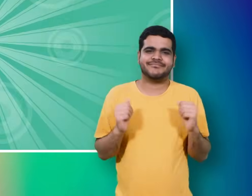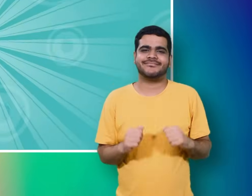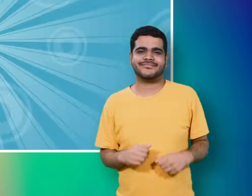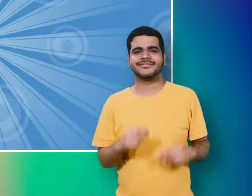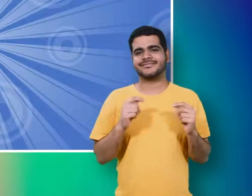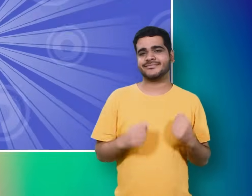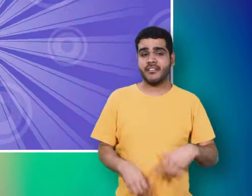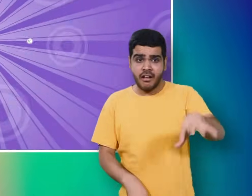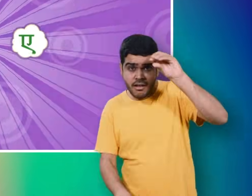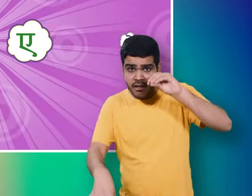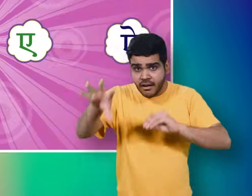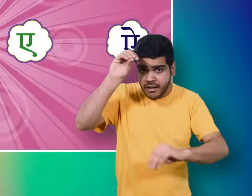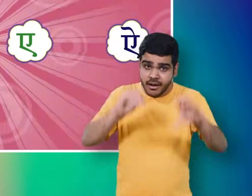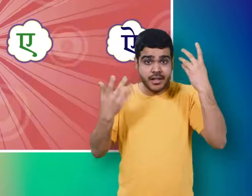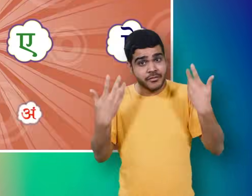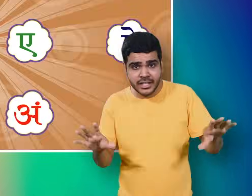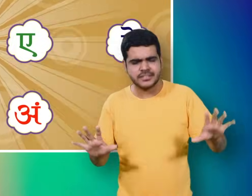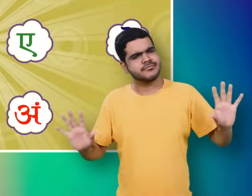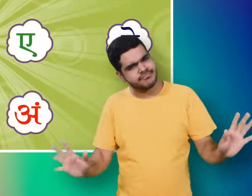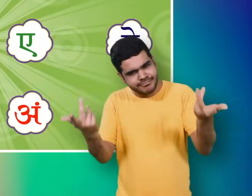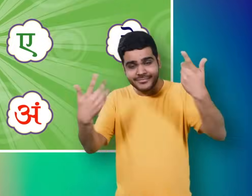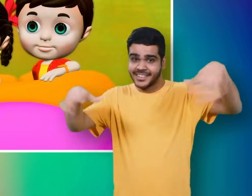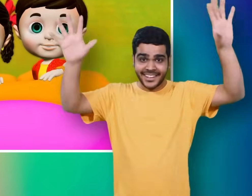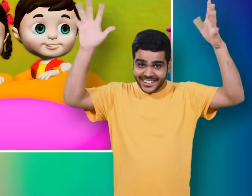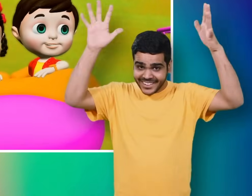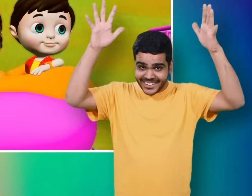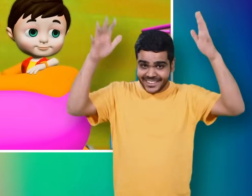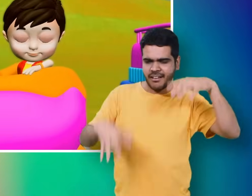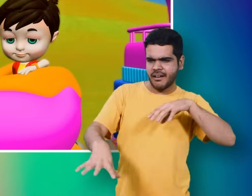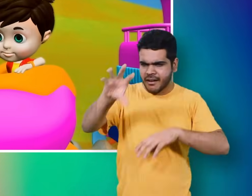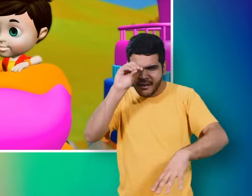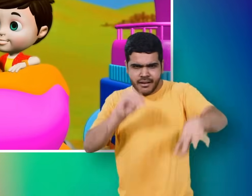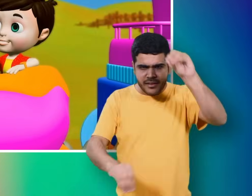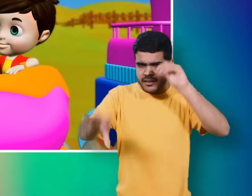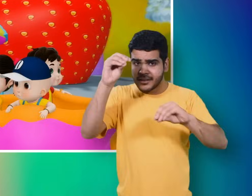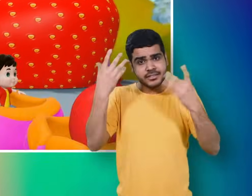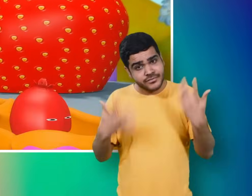खाली। पढ़ाई कर ली तो बजाओ ताली, पढ़ाई